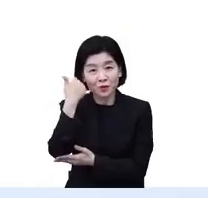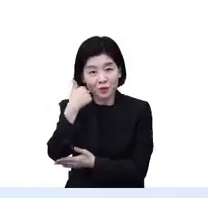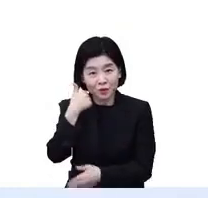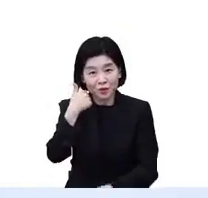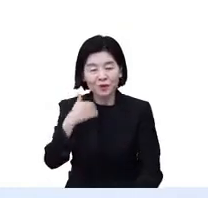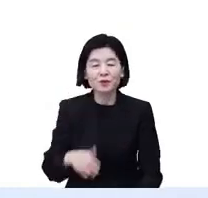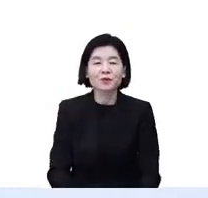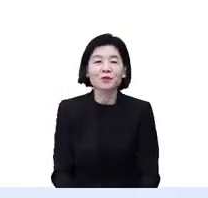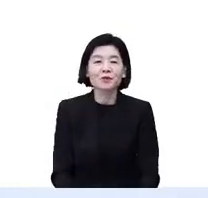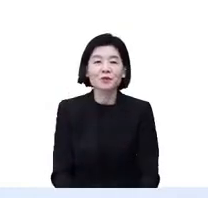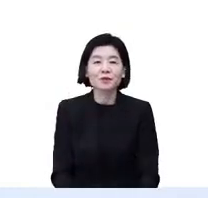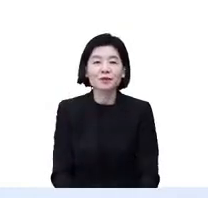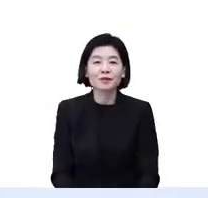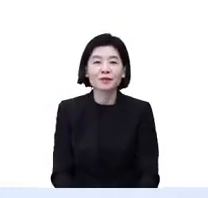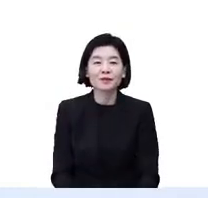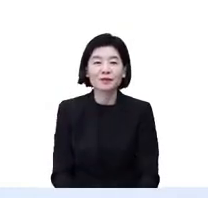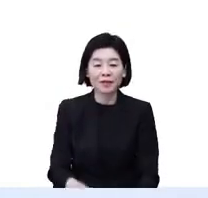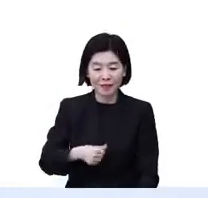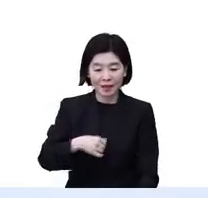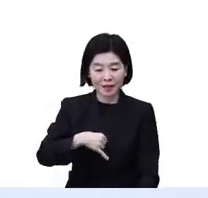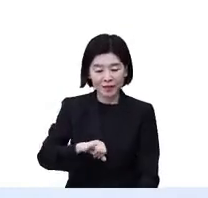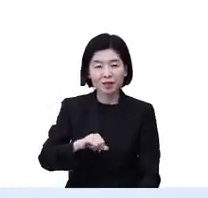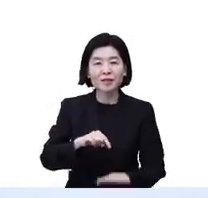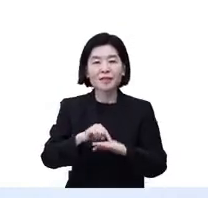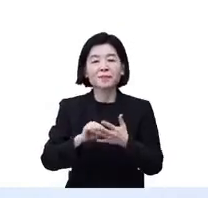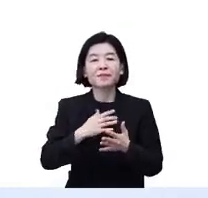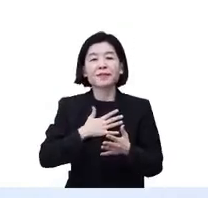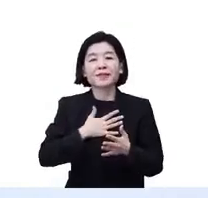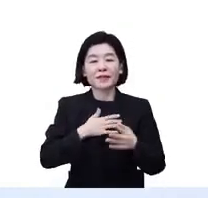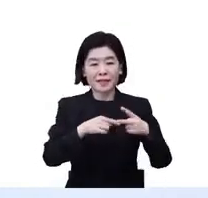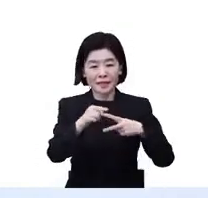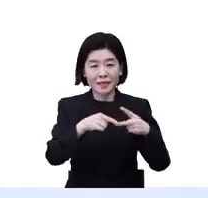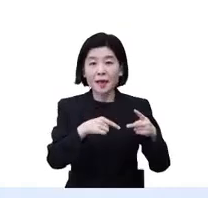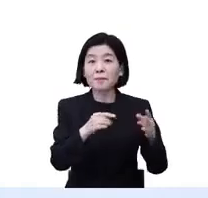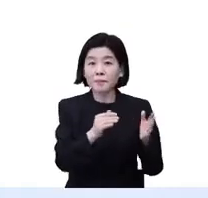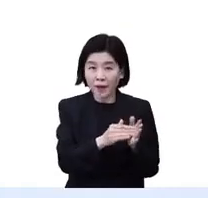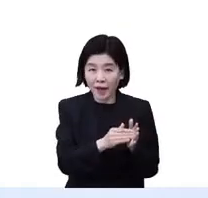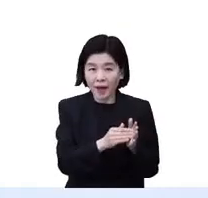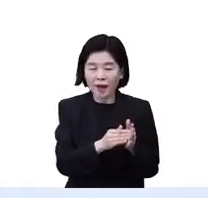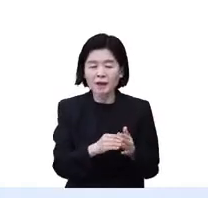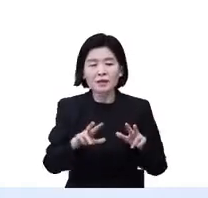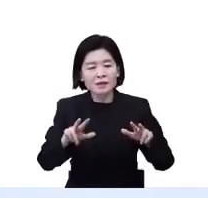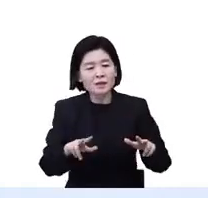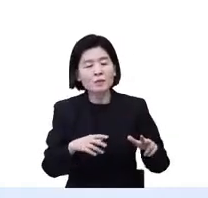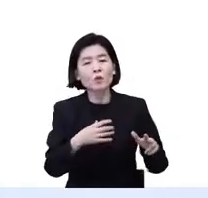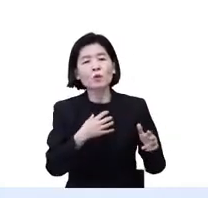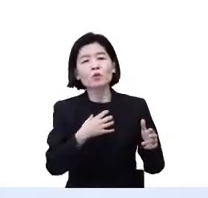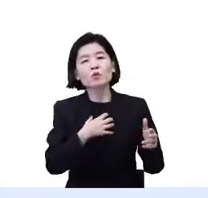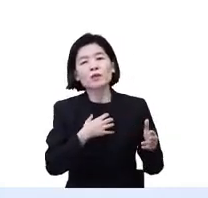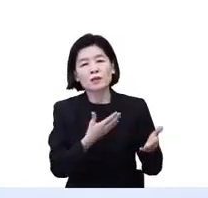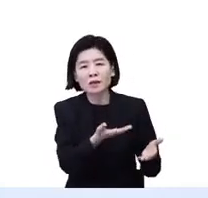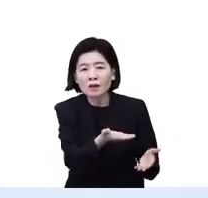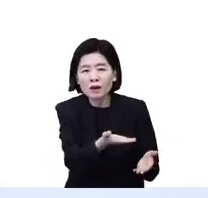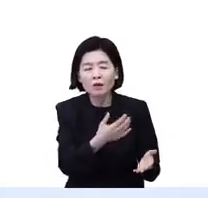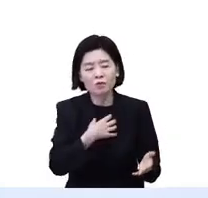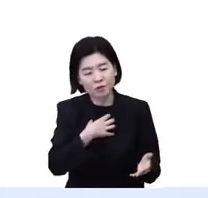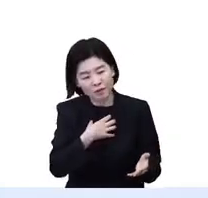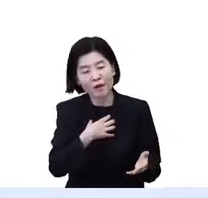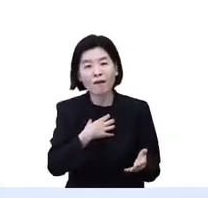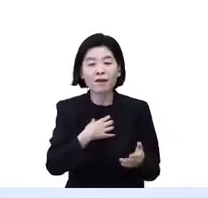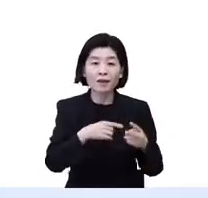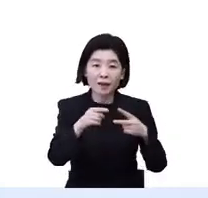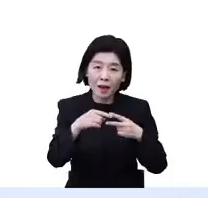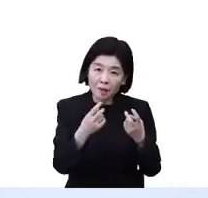만나보도록 할게요. 이렇게 우리 아이들의 심리에 대해서 이해를 했다면 이렇게 위기에 처한 아이들을 우리가 어떻게